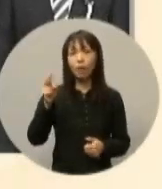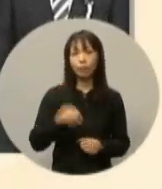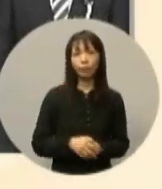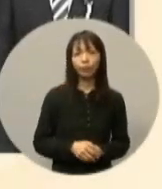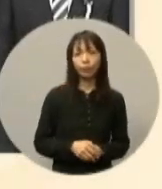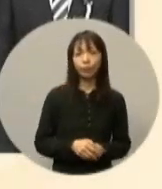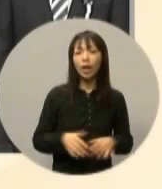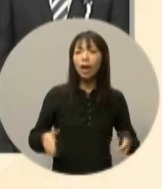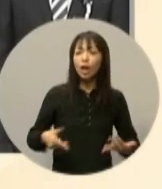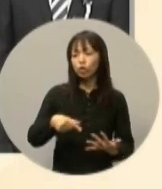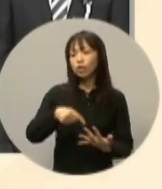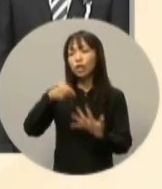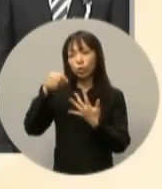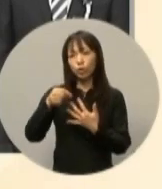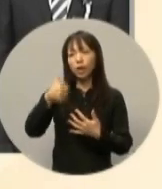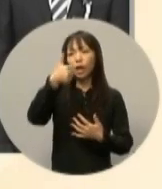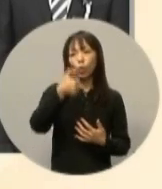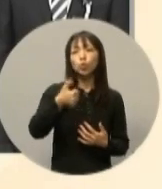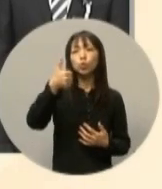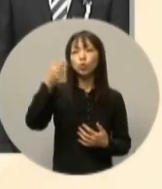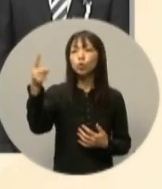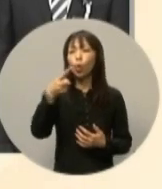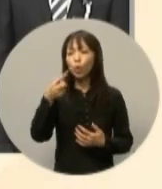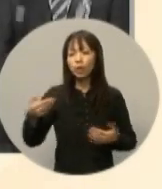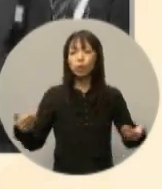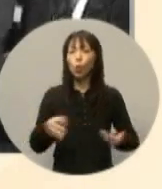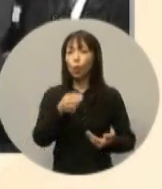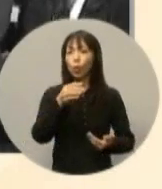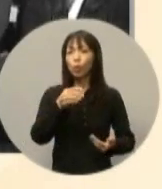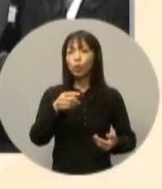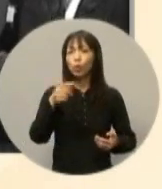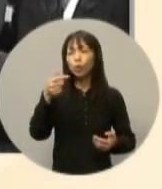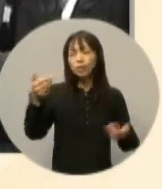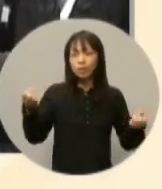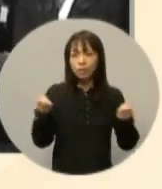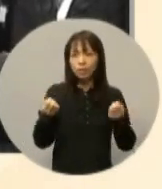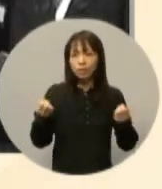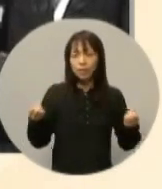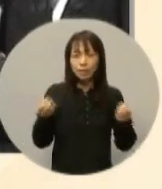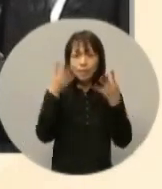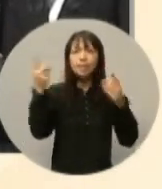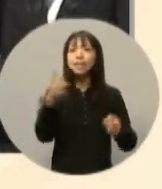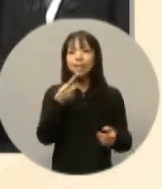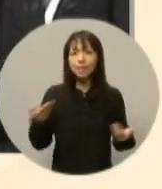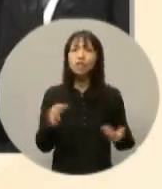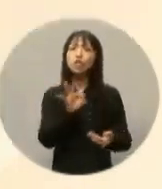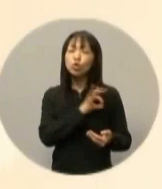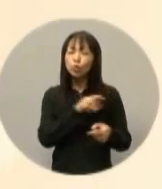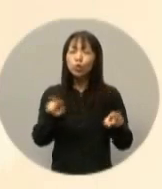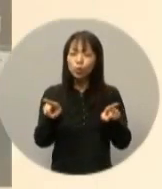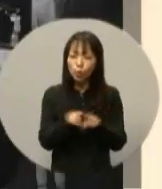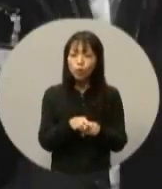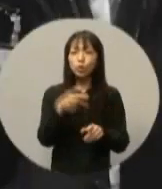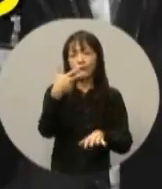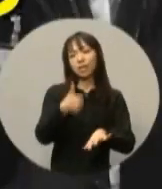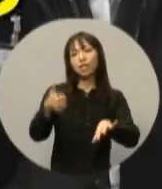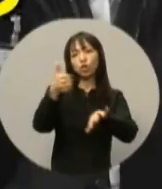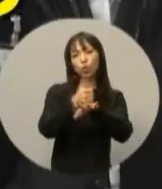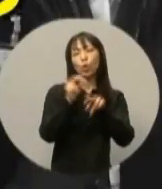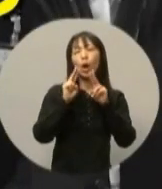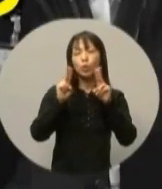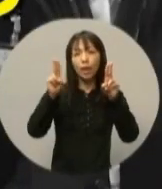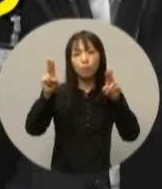はこの春採用となった55人の新人職員と市長が元気に歌います